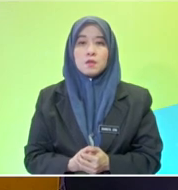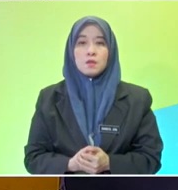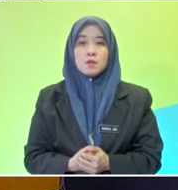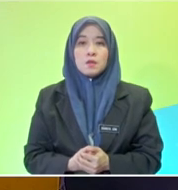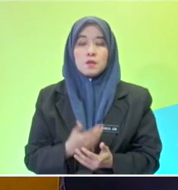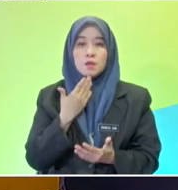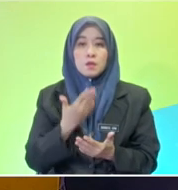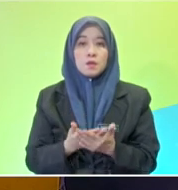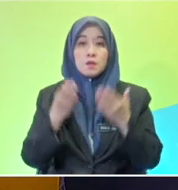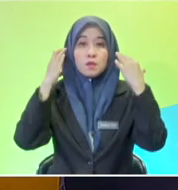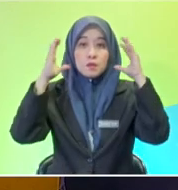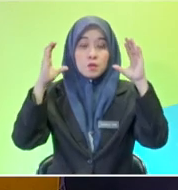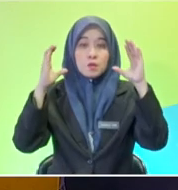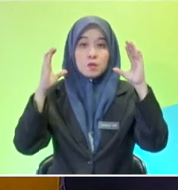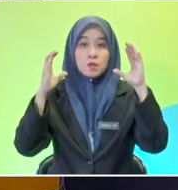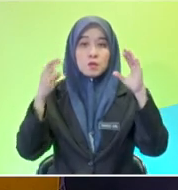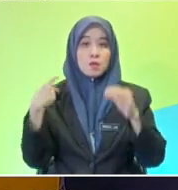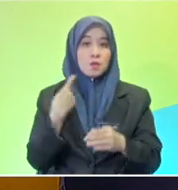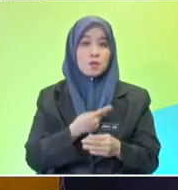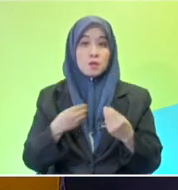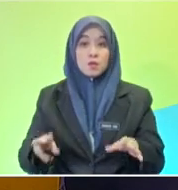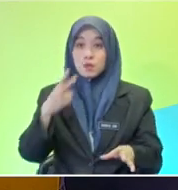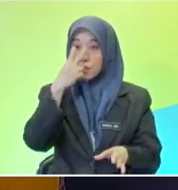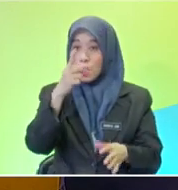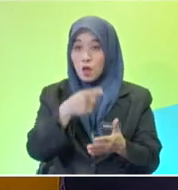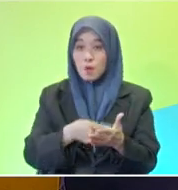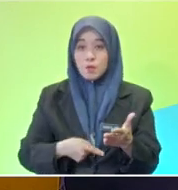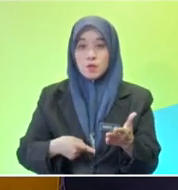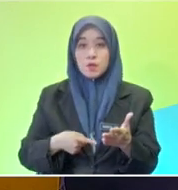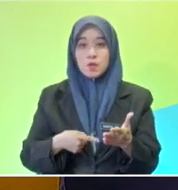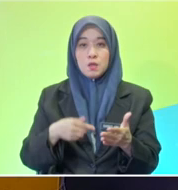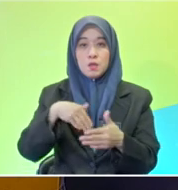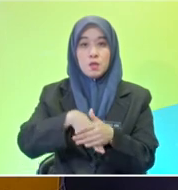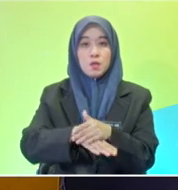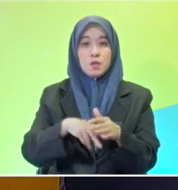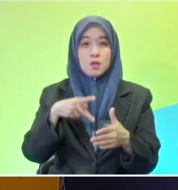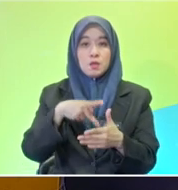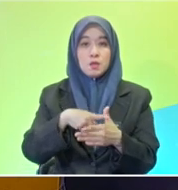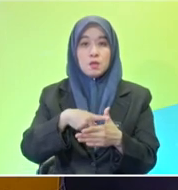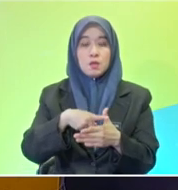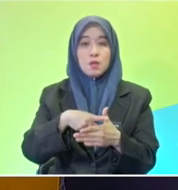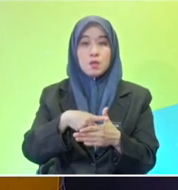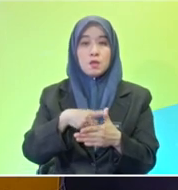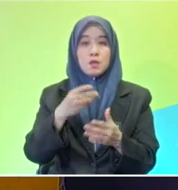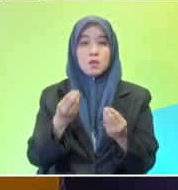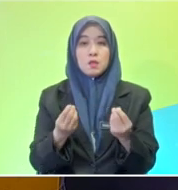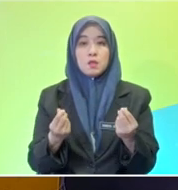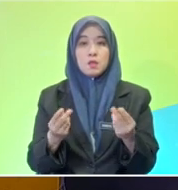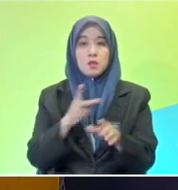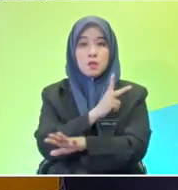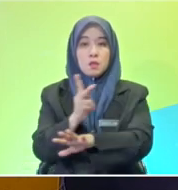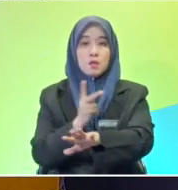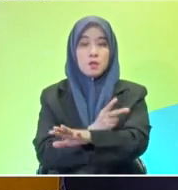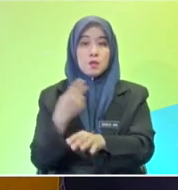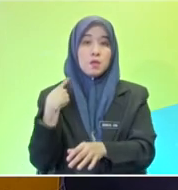Baiklah, baik. Cikgu. Gimana kita dah tengok apa yang terdapat kandungan dalam tanah kebun. Adakah kita nak buat sedikit aktiviti, cikgu?